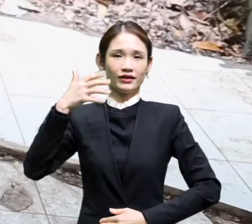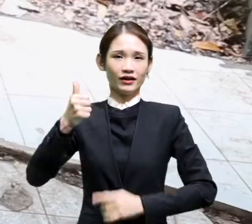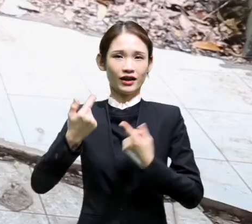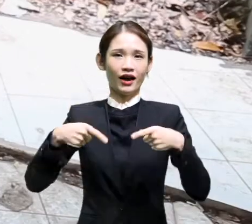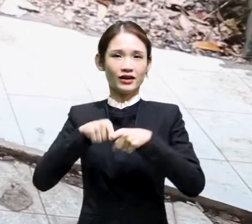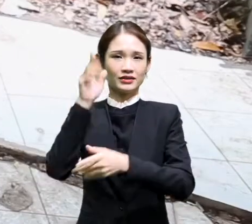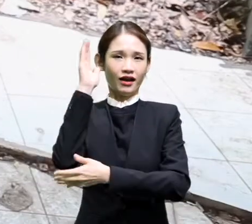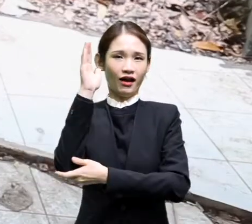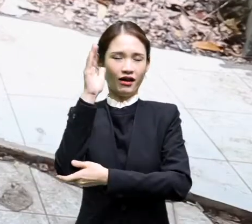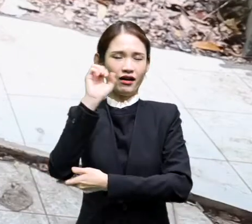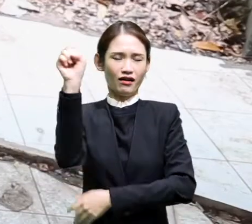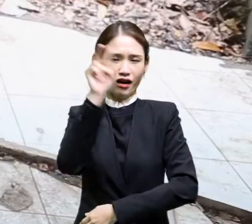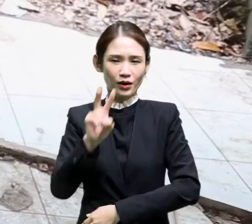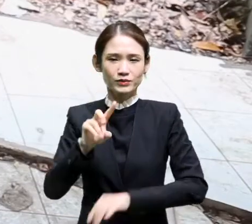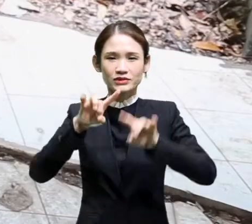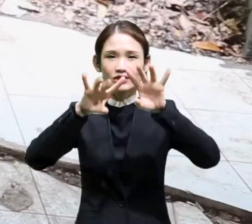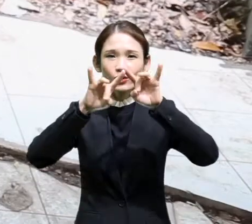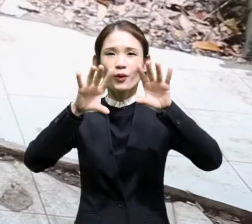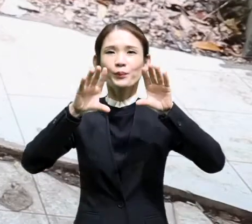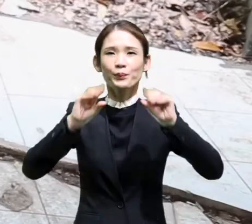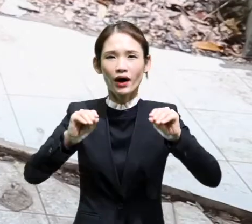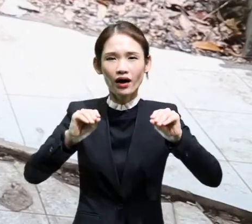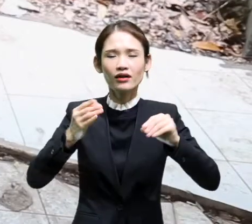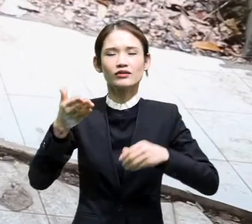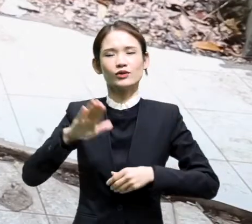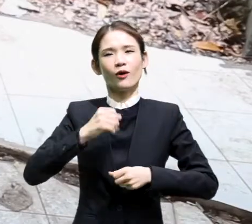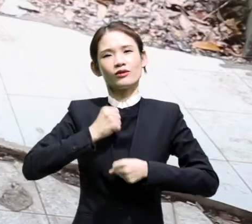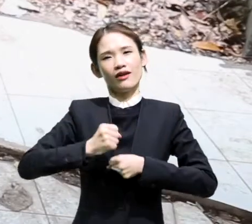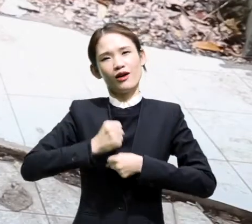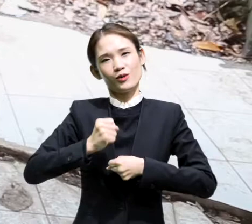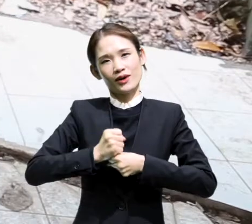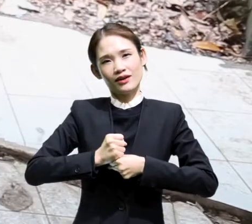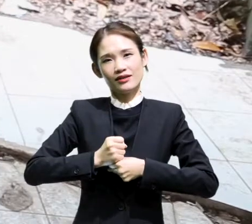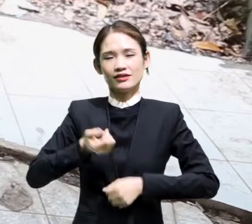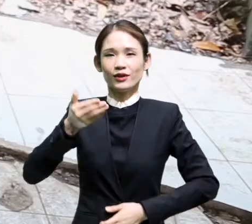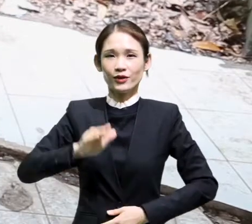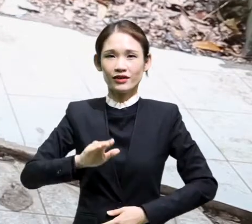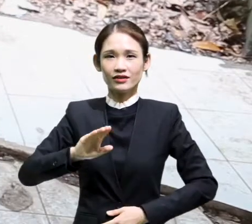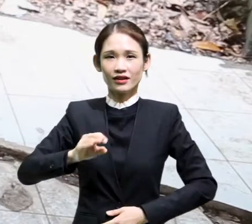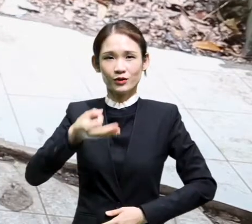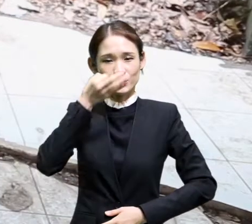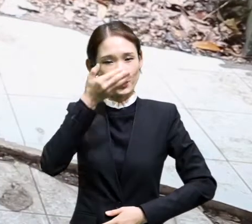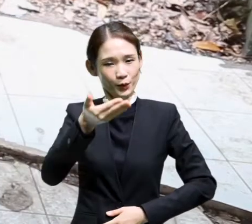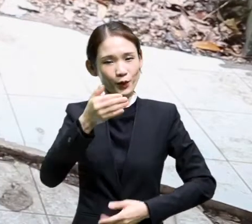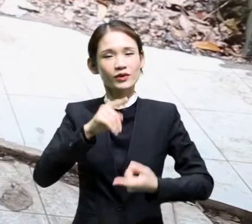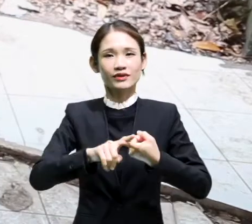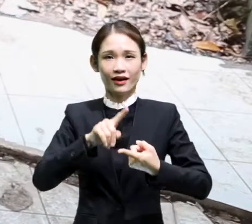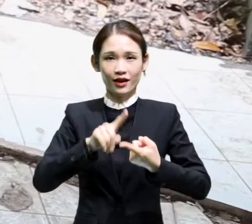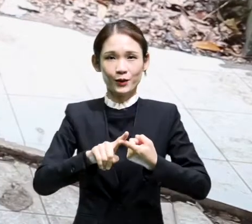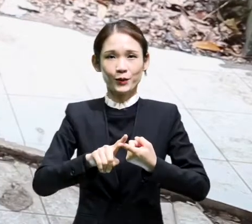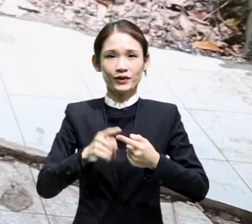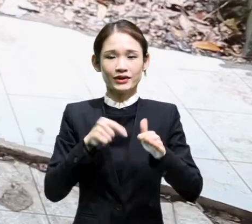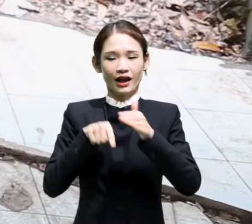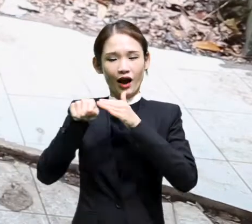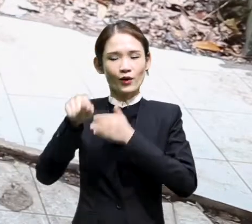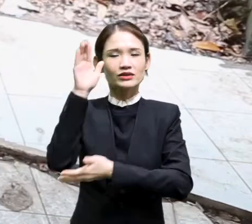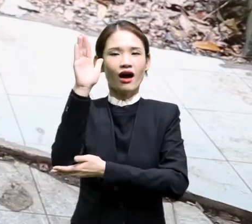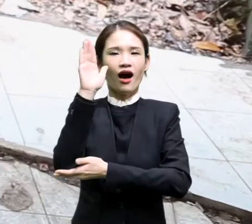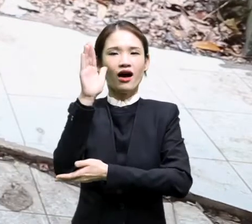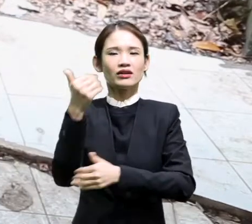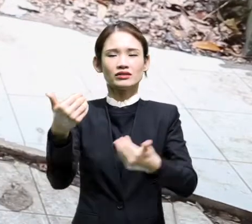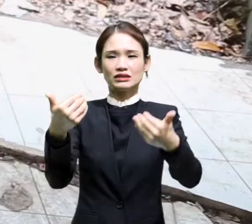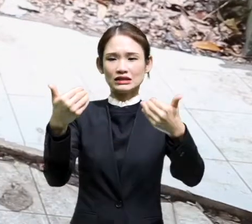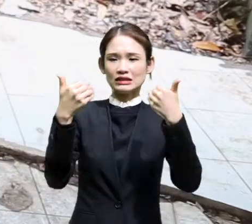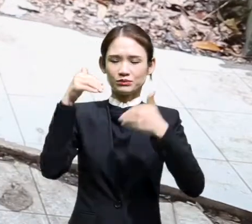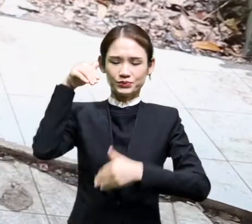저랑 단장님 강의 때 정전이 되는 바람에 좀 당황은 했어요. 그런데 아까 보셨겠지만 야외에서 이렇게